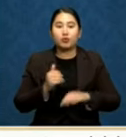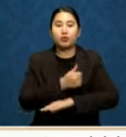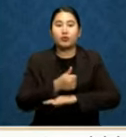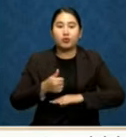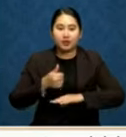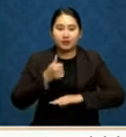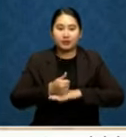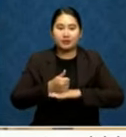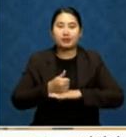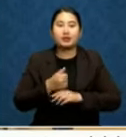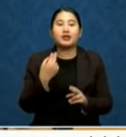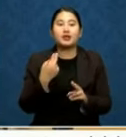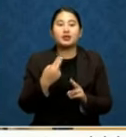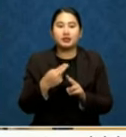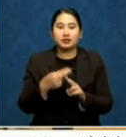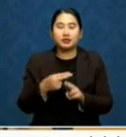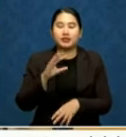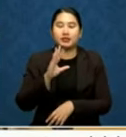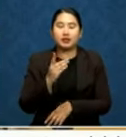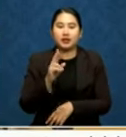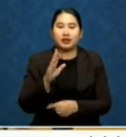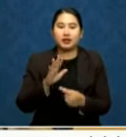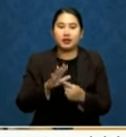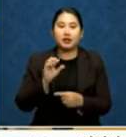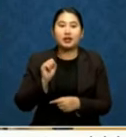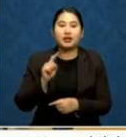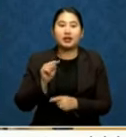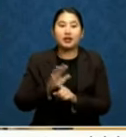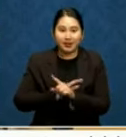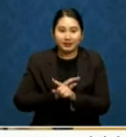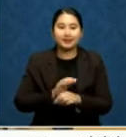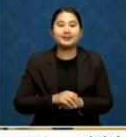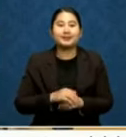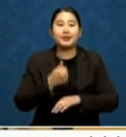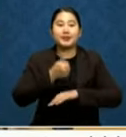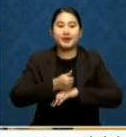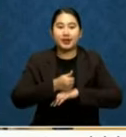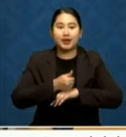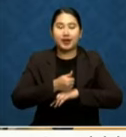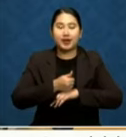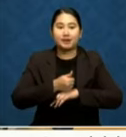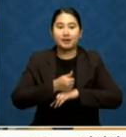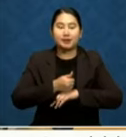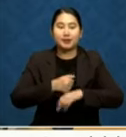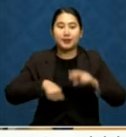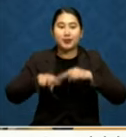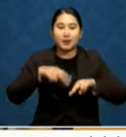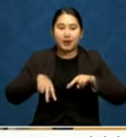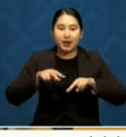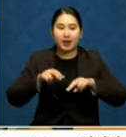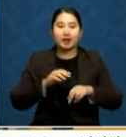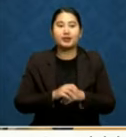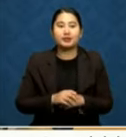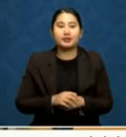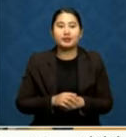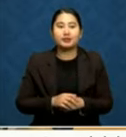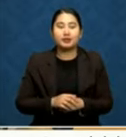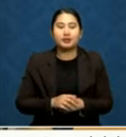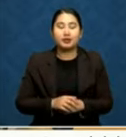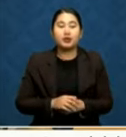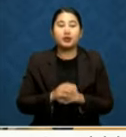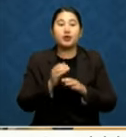อกดร.ชลัดอุ่มสำลิดนะครับผู้อำนวยการสถาบันเทคโนโลยีป้องกันประเทศท่านพันเอกดร.อัม